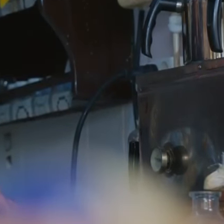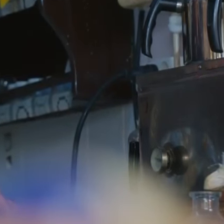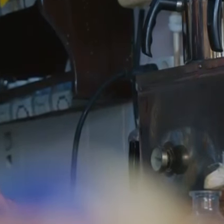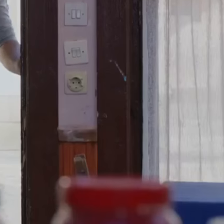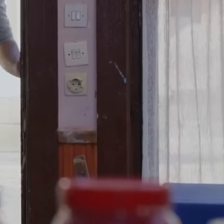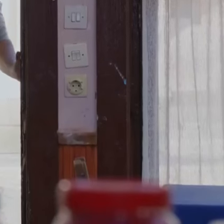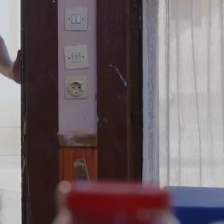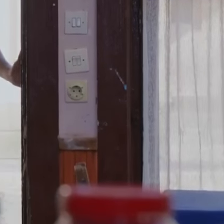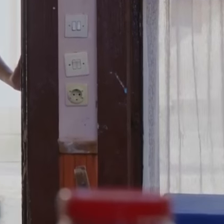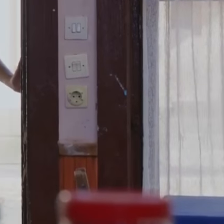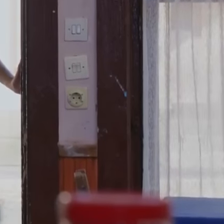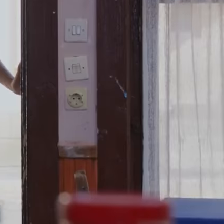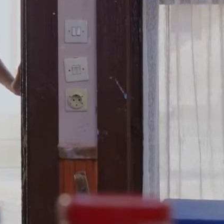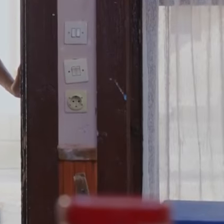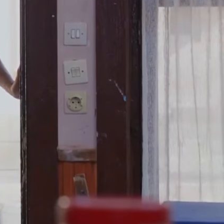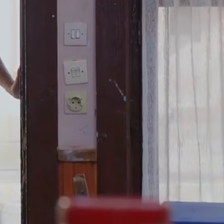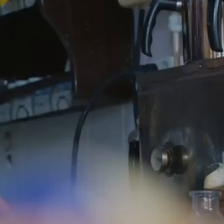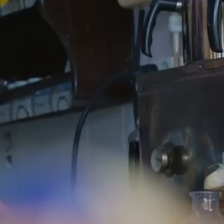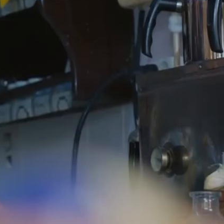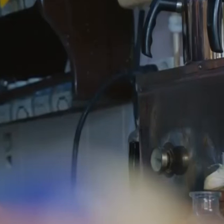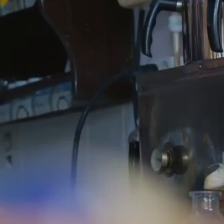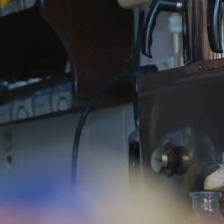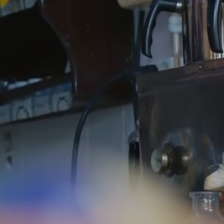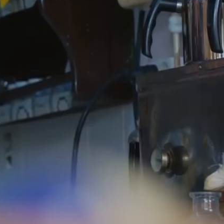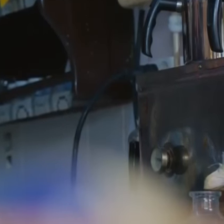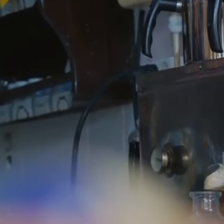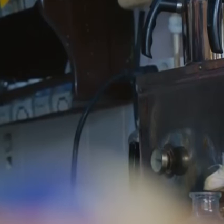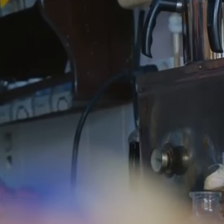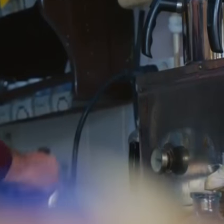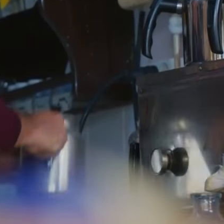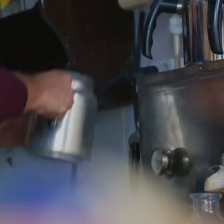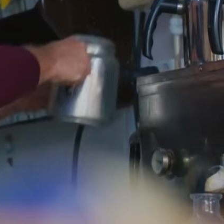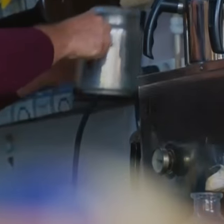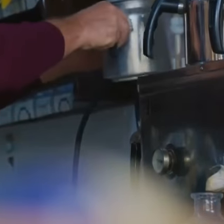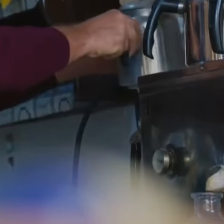Münir bakıp kızgın başını ocağa çevirdi. Çekinerek içeri girdi.